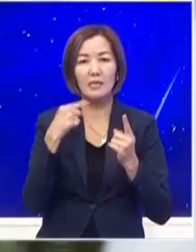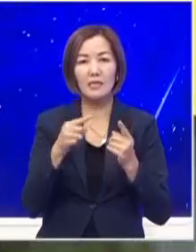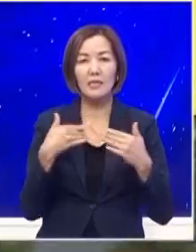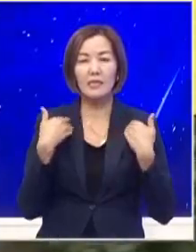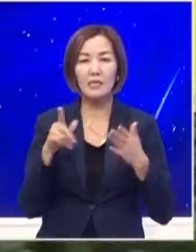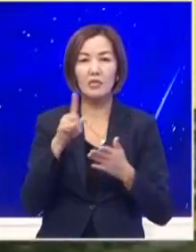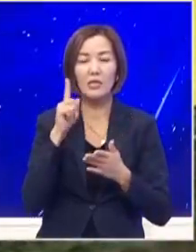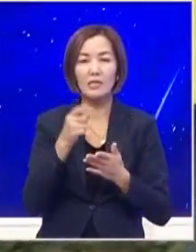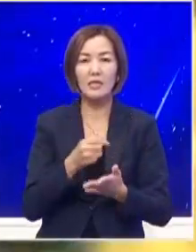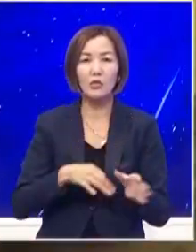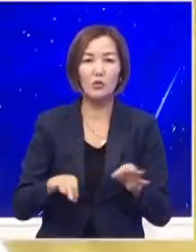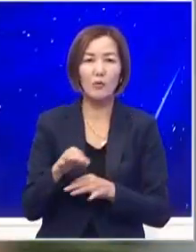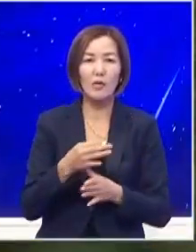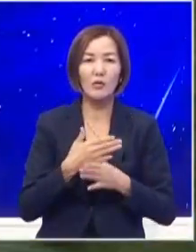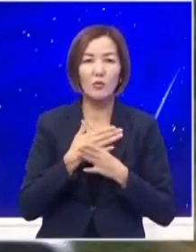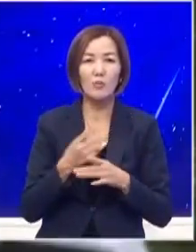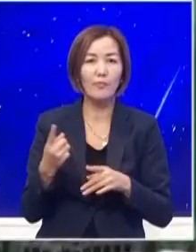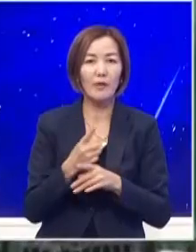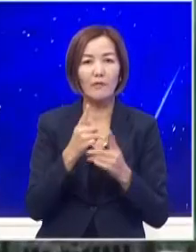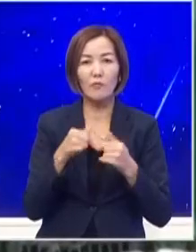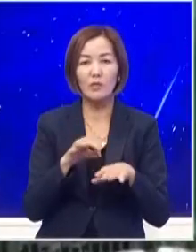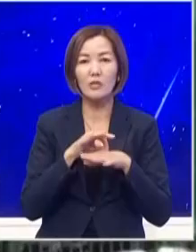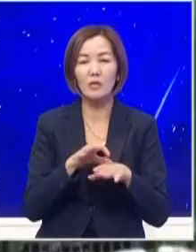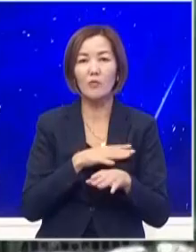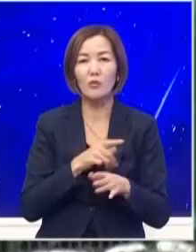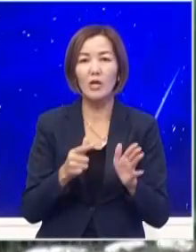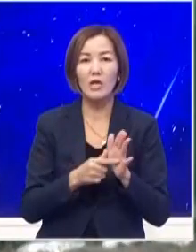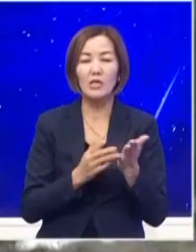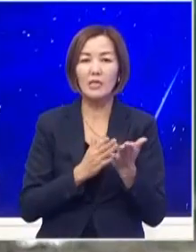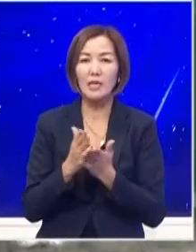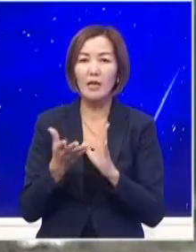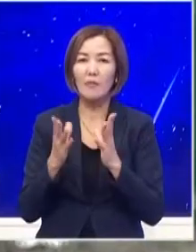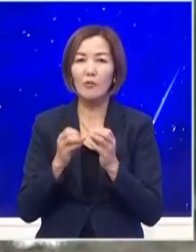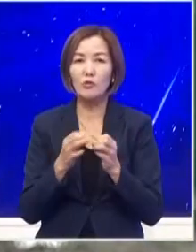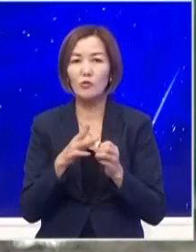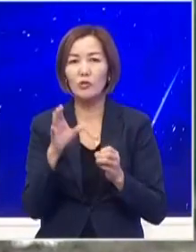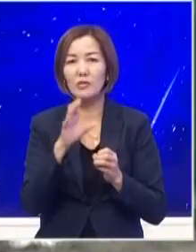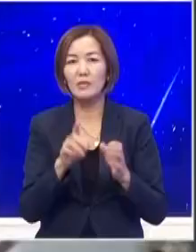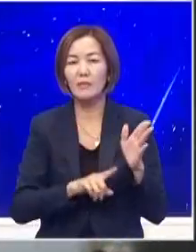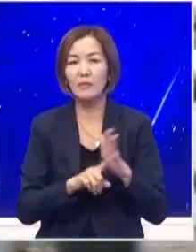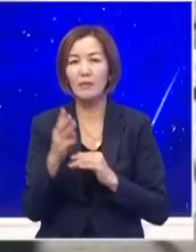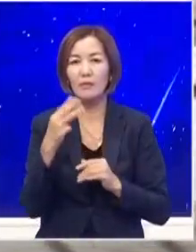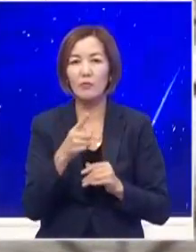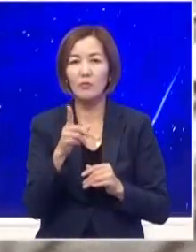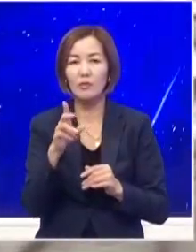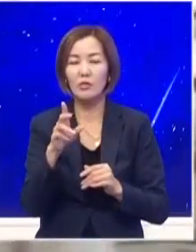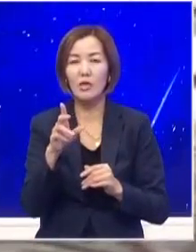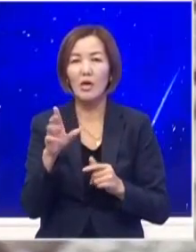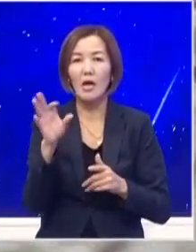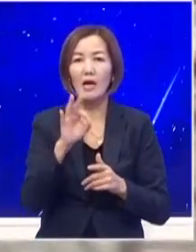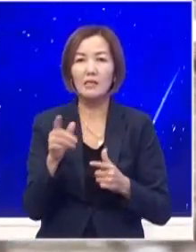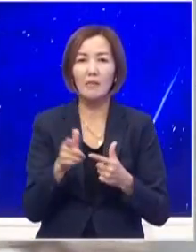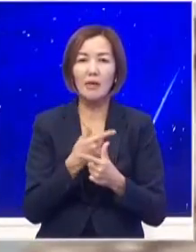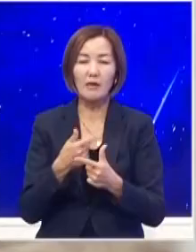жобаларын қолдау үшін алғаш рет ұйымдастырылып отыр. Өтінімдер 7 сала бойынша 15 қыркүйек пен 31 қазан аралығында